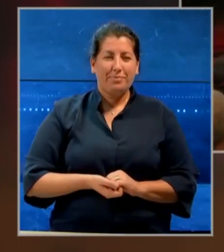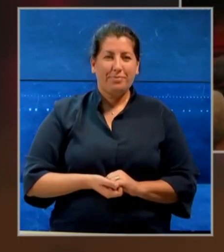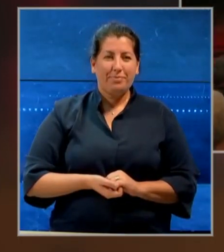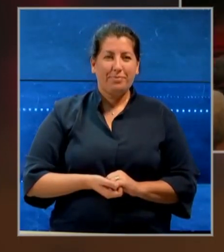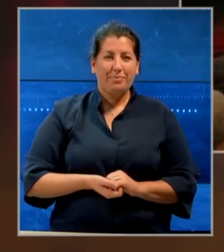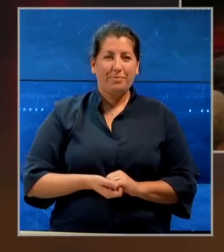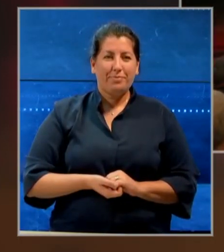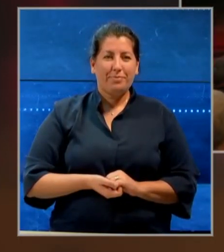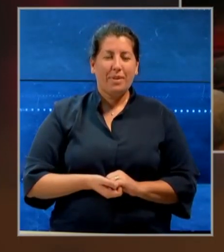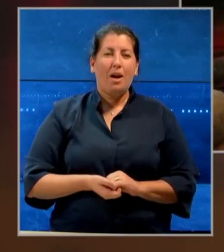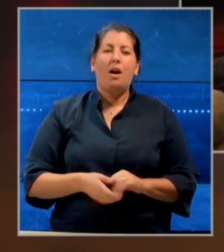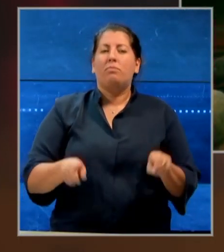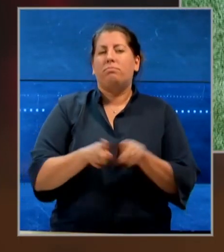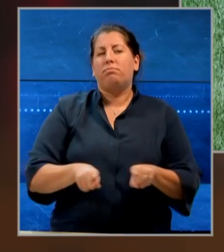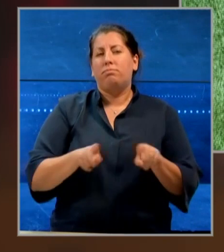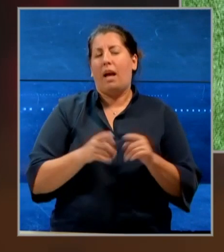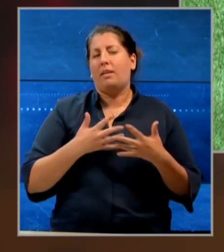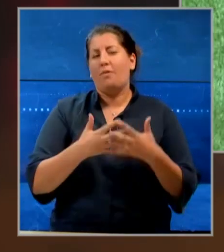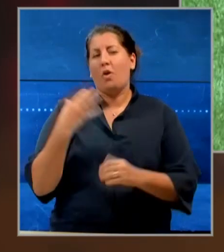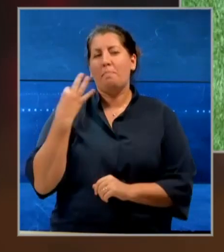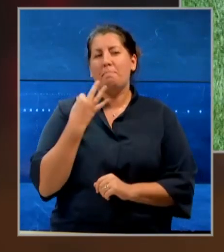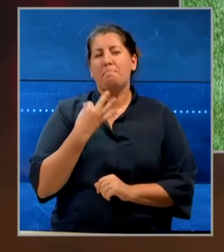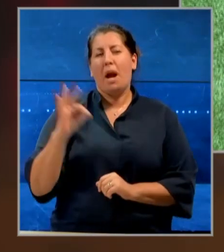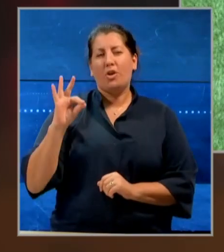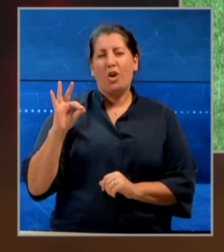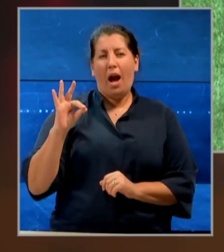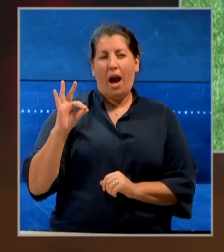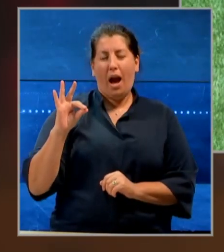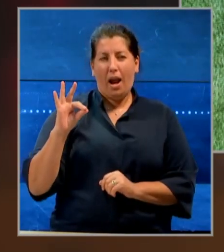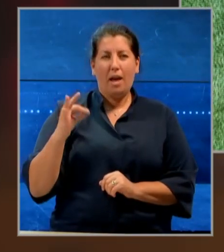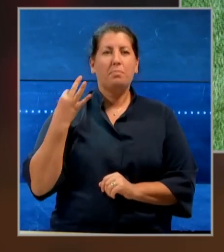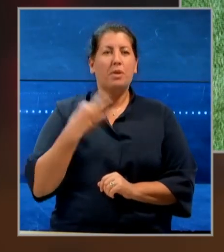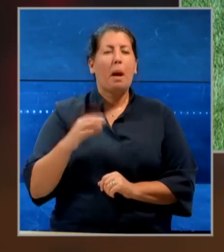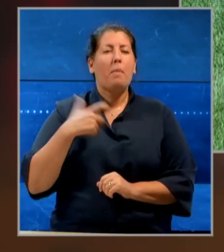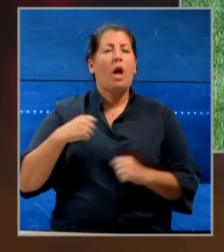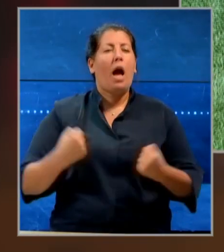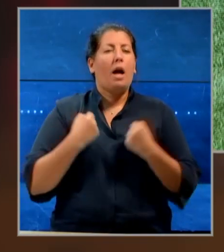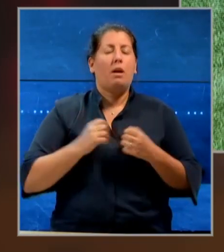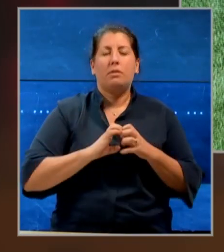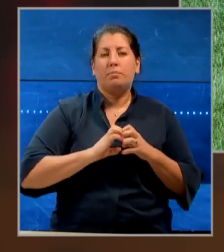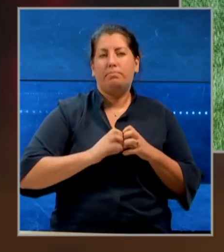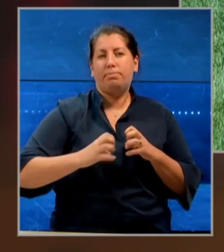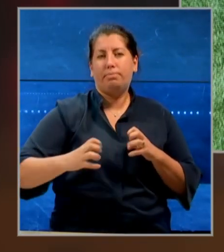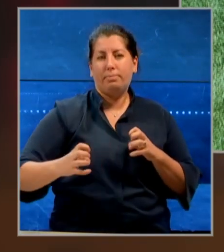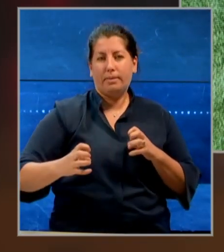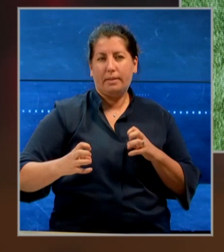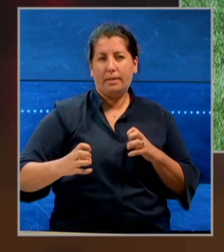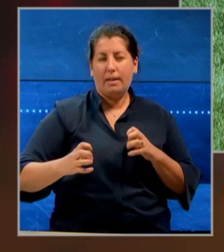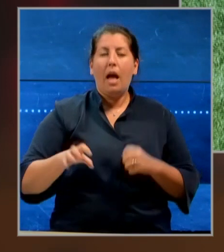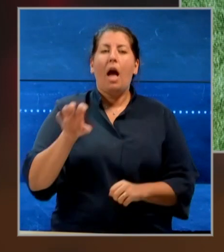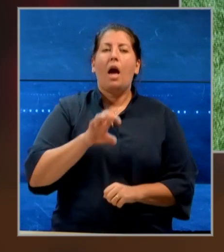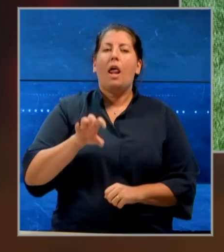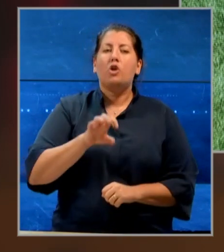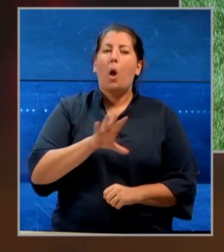Come sempre abbiamo sempre un tifoso speciale, speciale non solo per le sue molteplici attività, ma anche perché la Regione